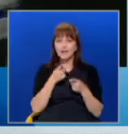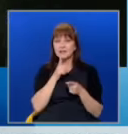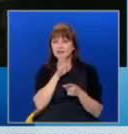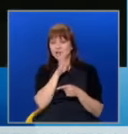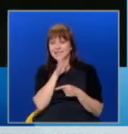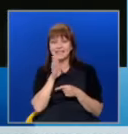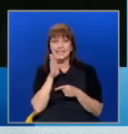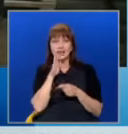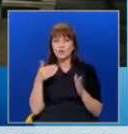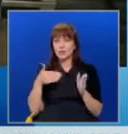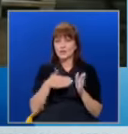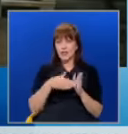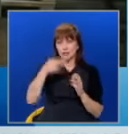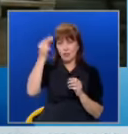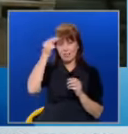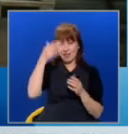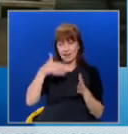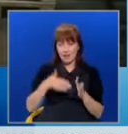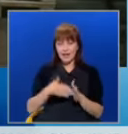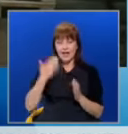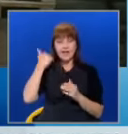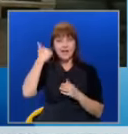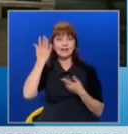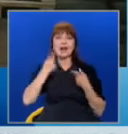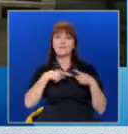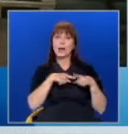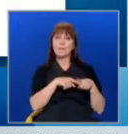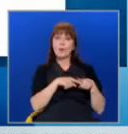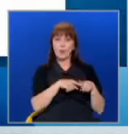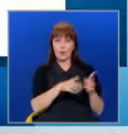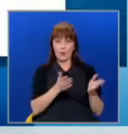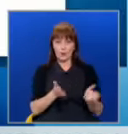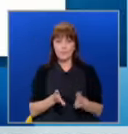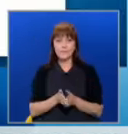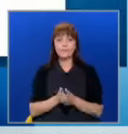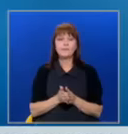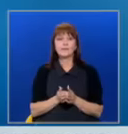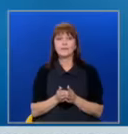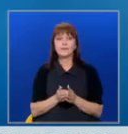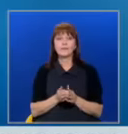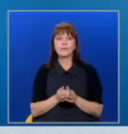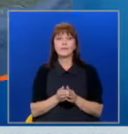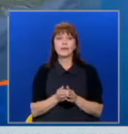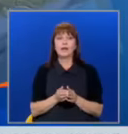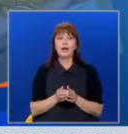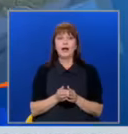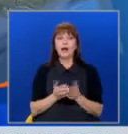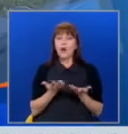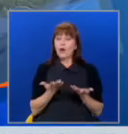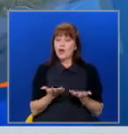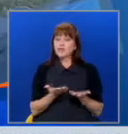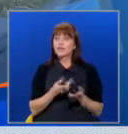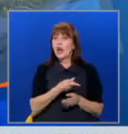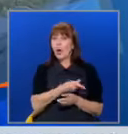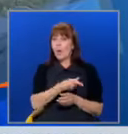срещу държавата и главния прокурор. Подробности вижте в следващия репортаж. Оказва се, че